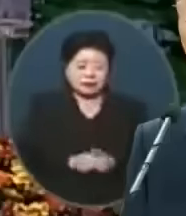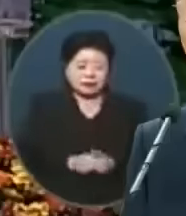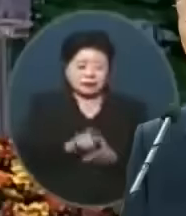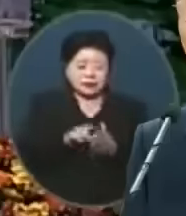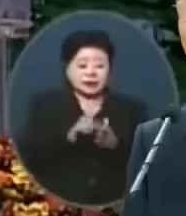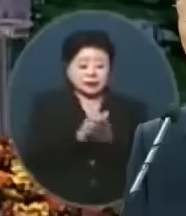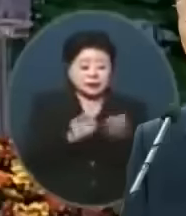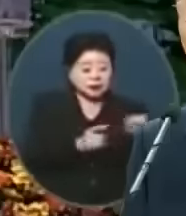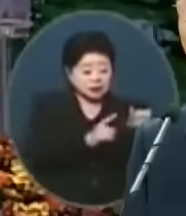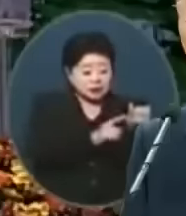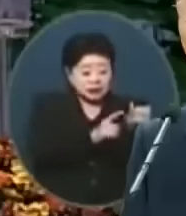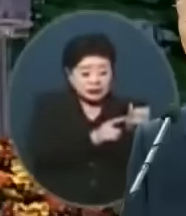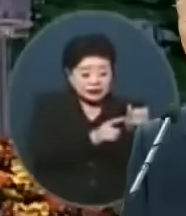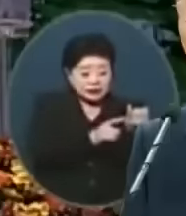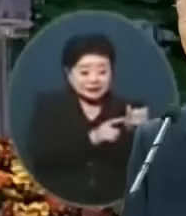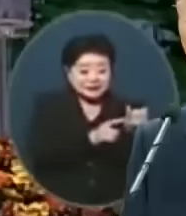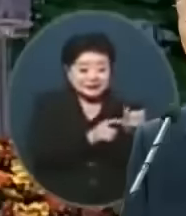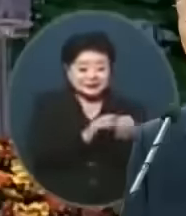그녀는